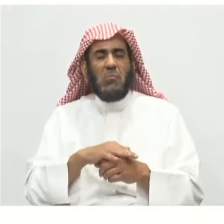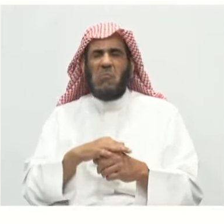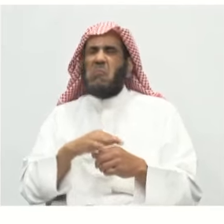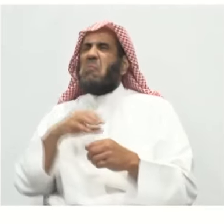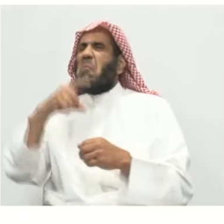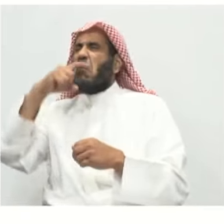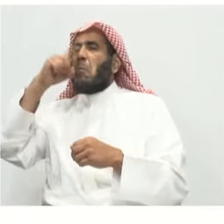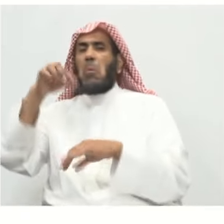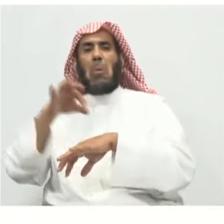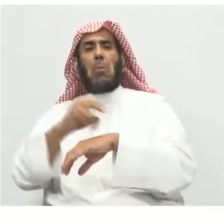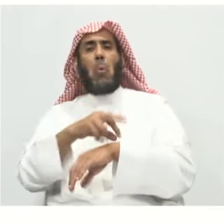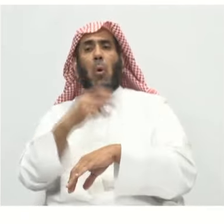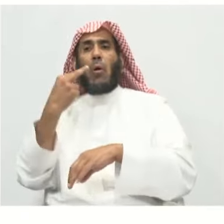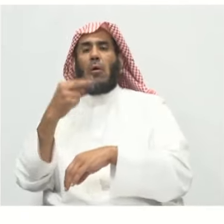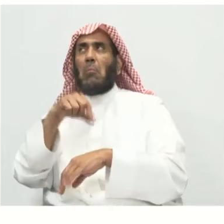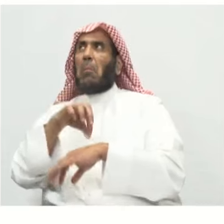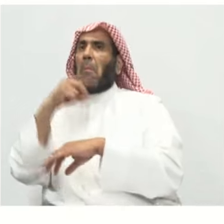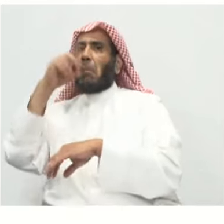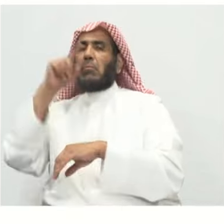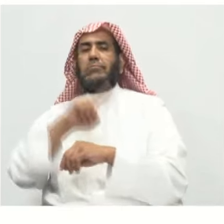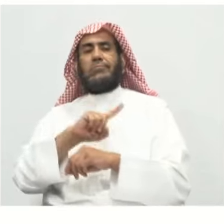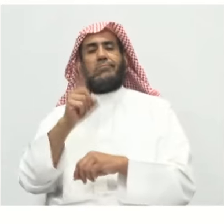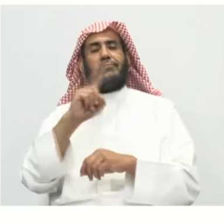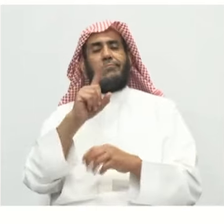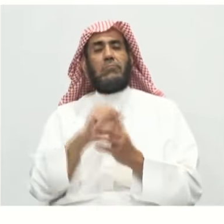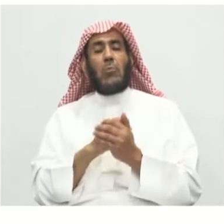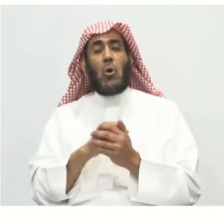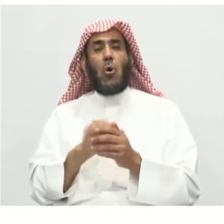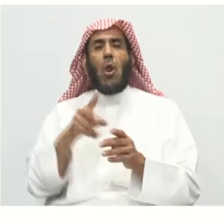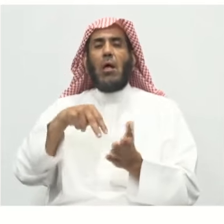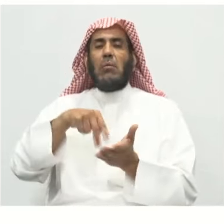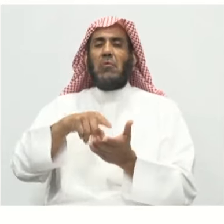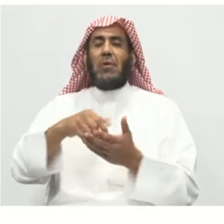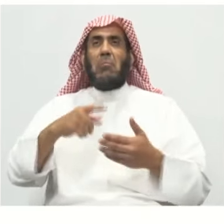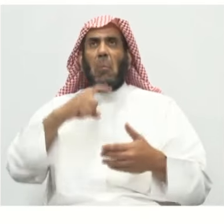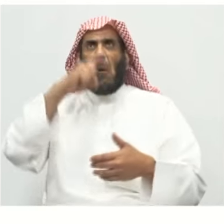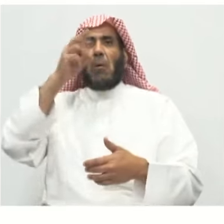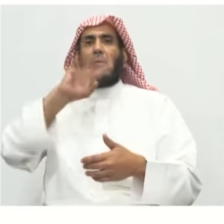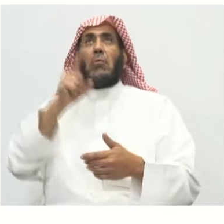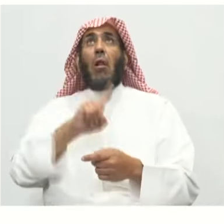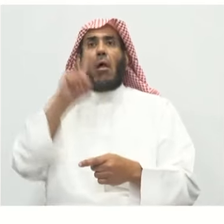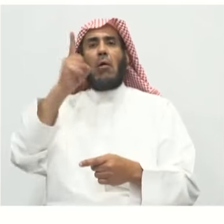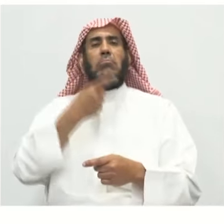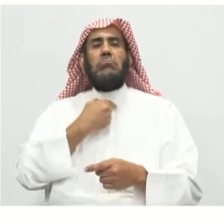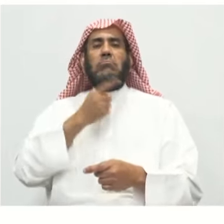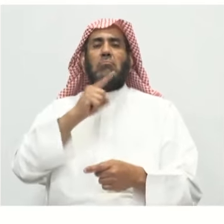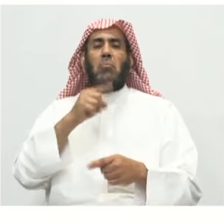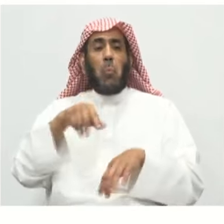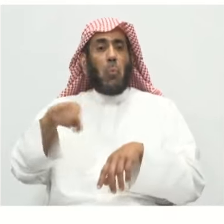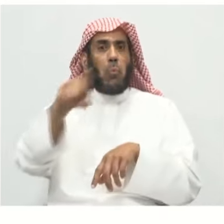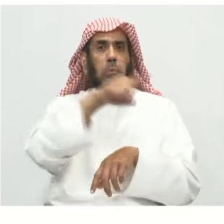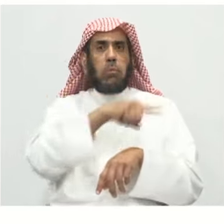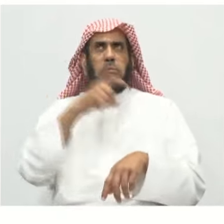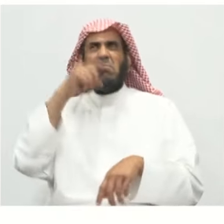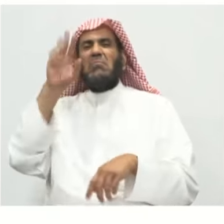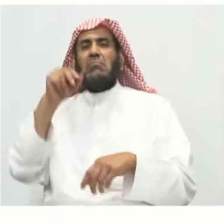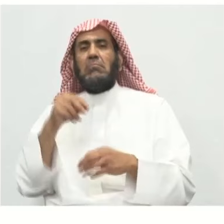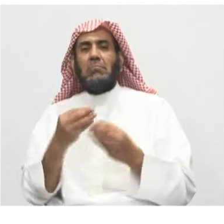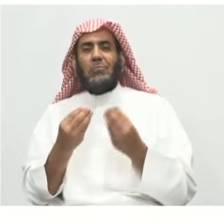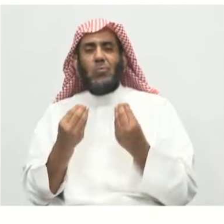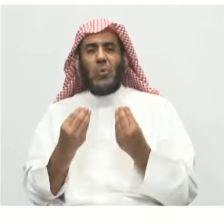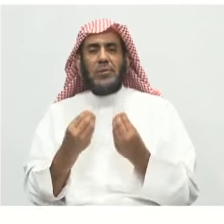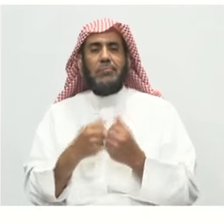للناس واضا هنا التكبر ولا تصعر خدك الناس ولا تمشي في الارض مرح ان الله لا يحب كل مختال فخور واقصد ايضا